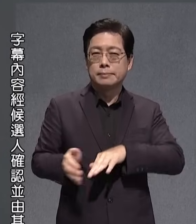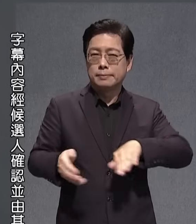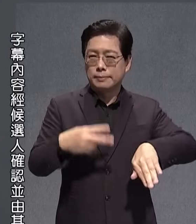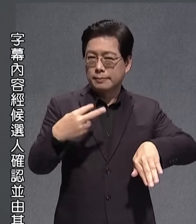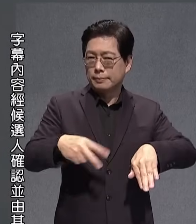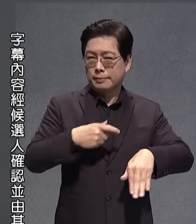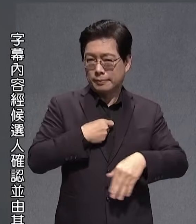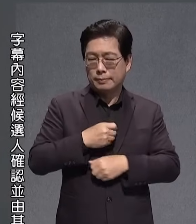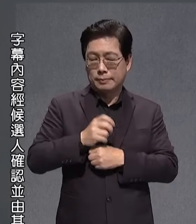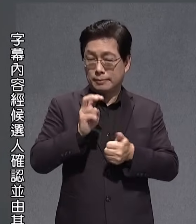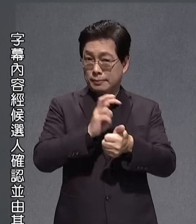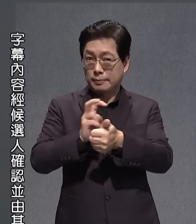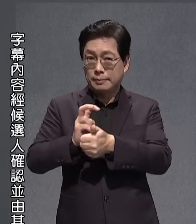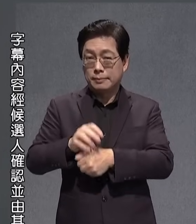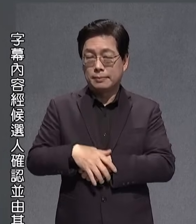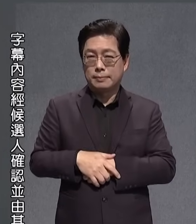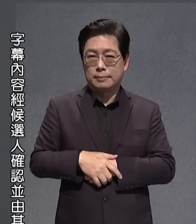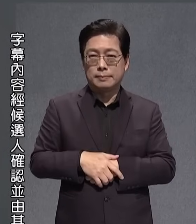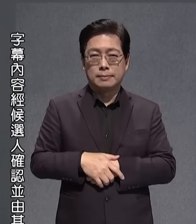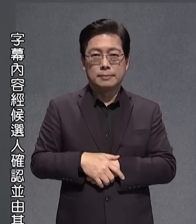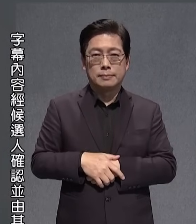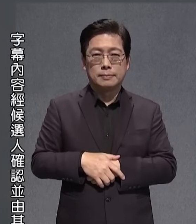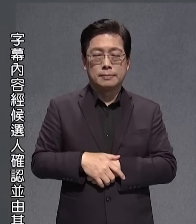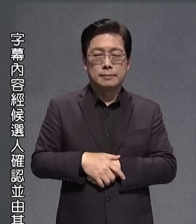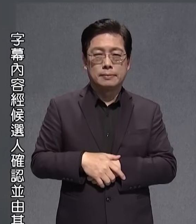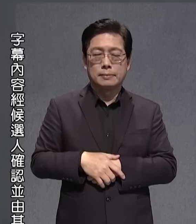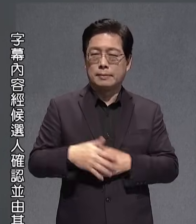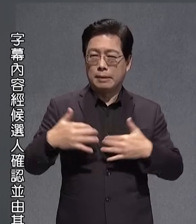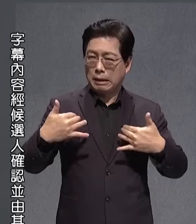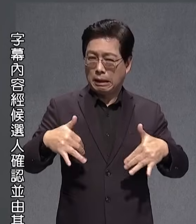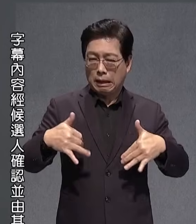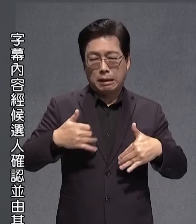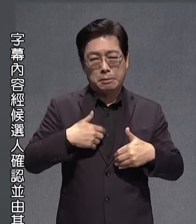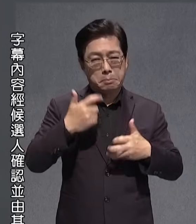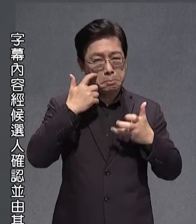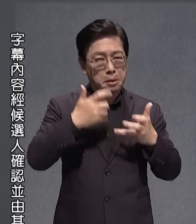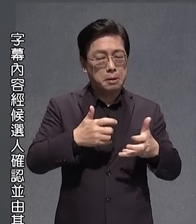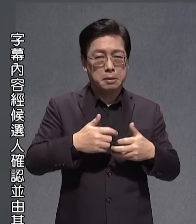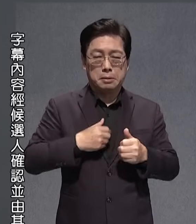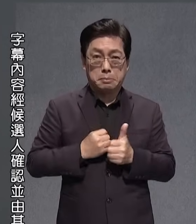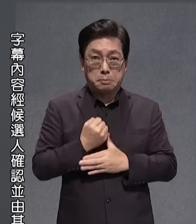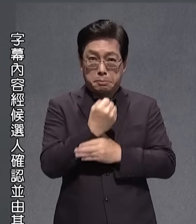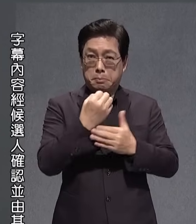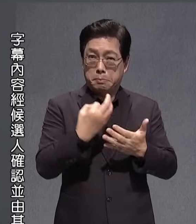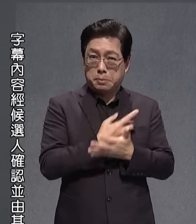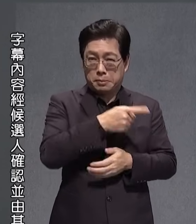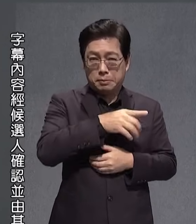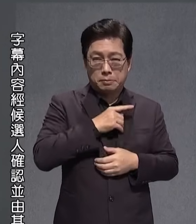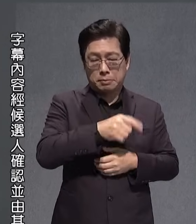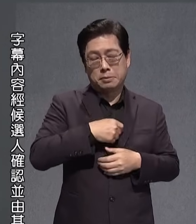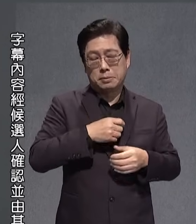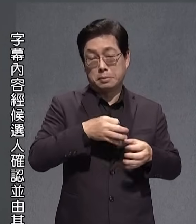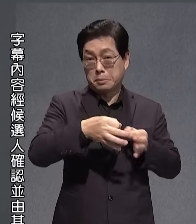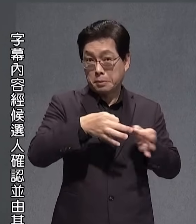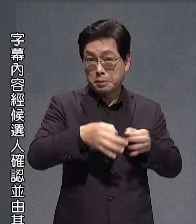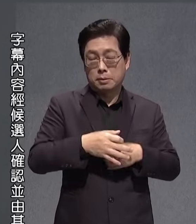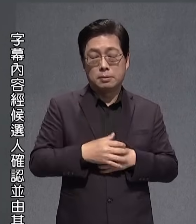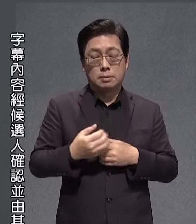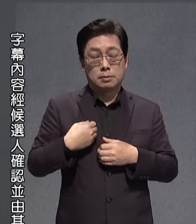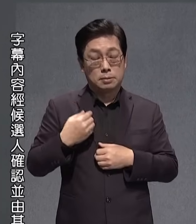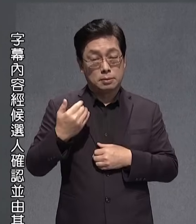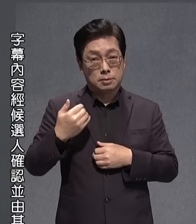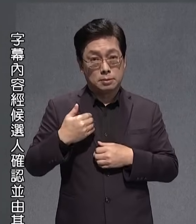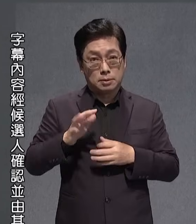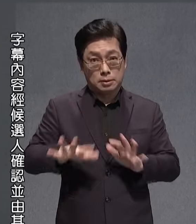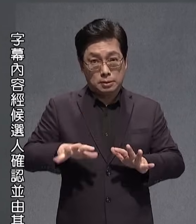我们也必须要照顾没有得到关心或者是支持的这个产业，在数位化的过程